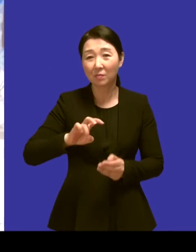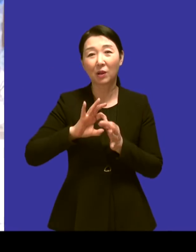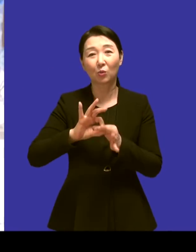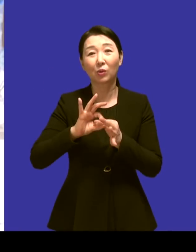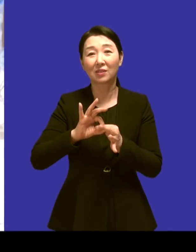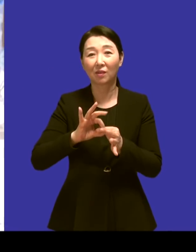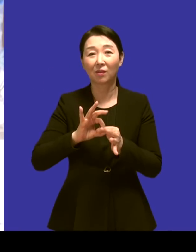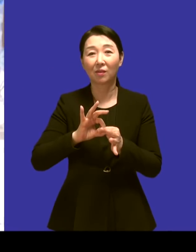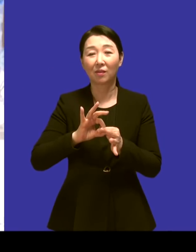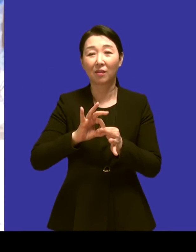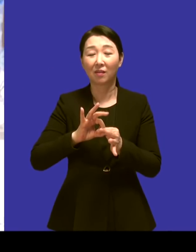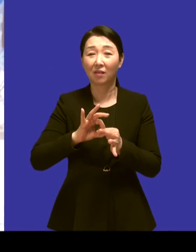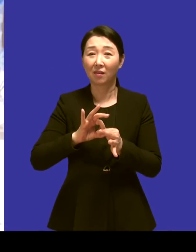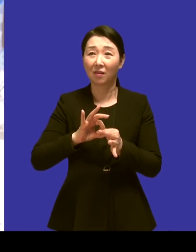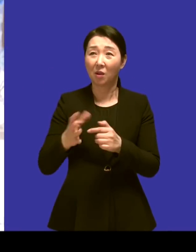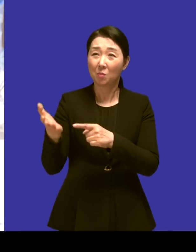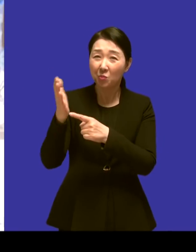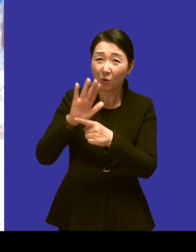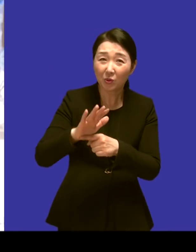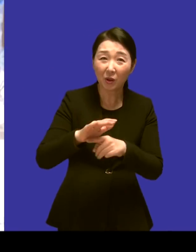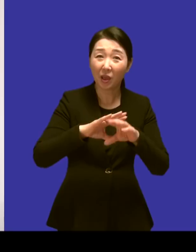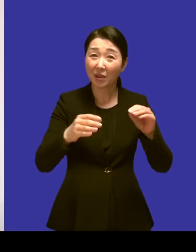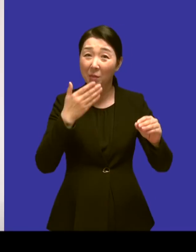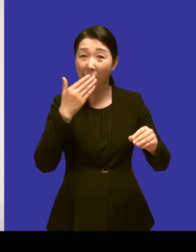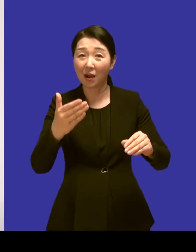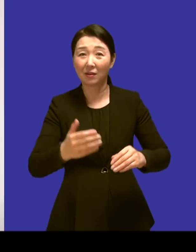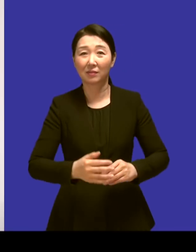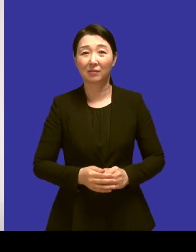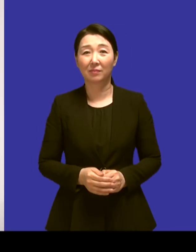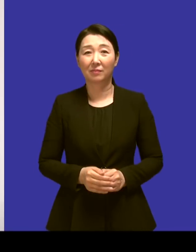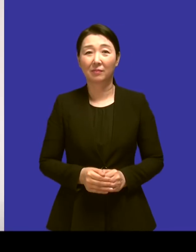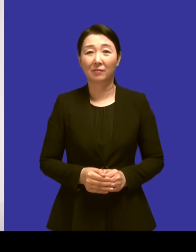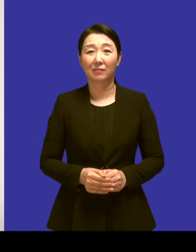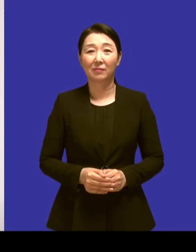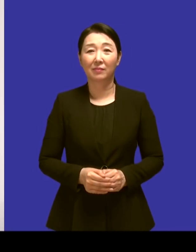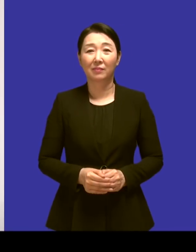통해서 이렇게 좀 표출되고 그런 부분들이 있는 건가요?